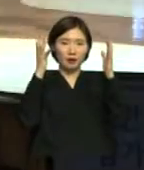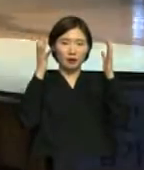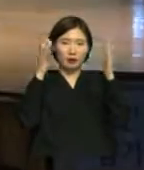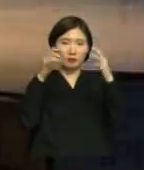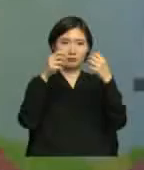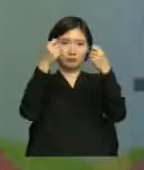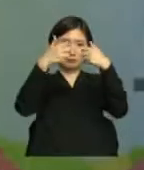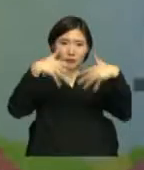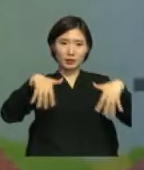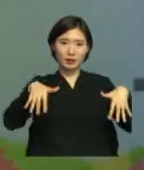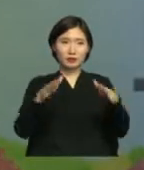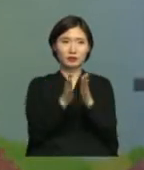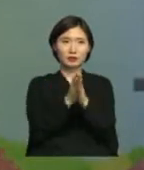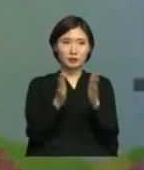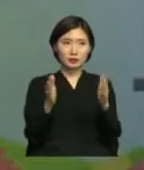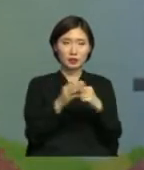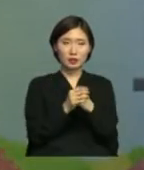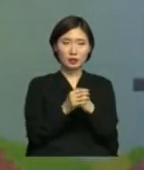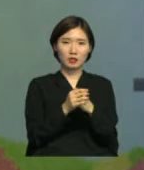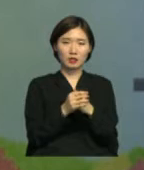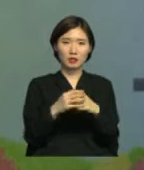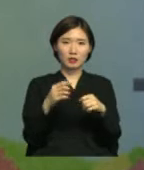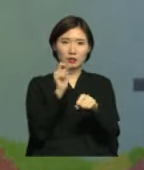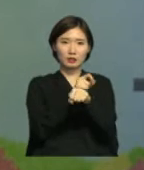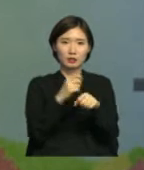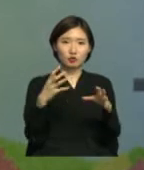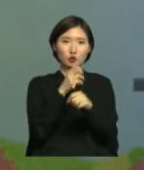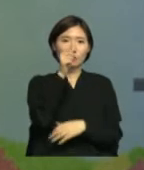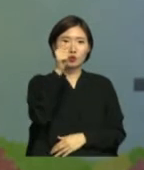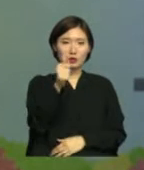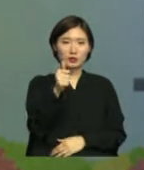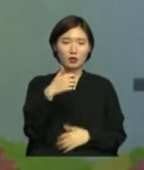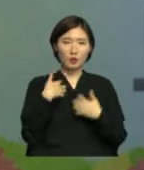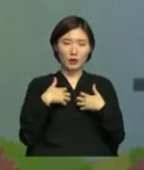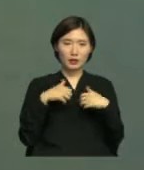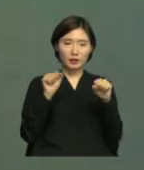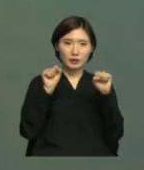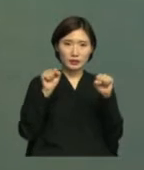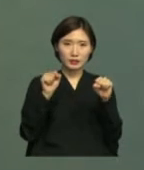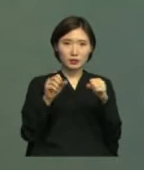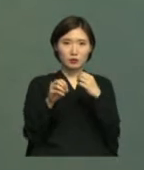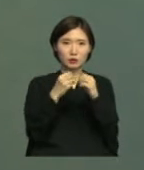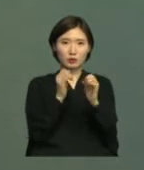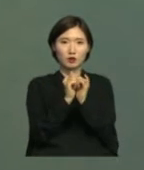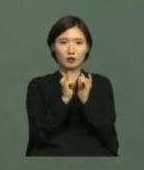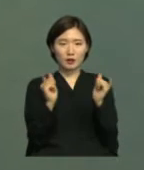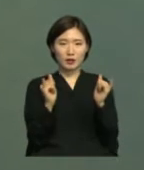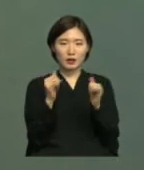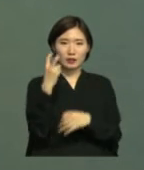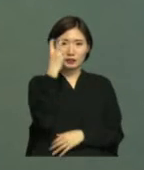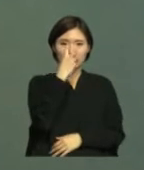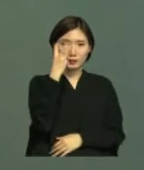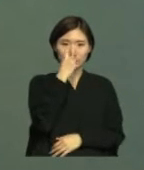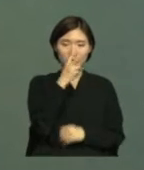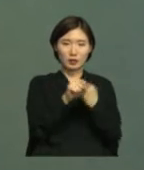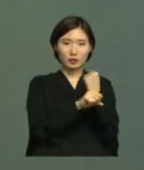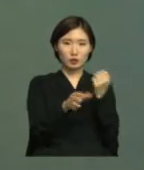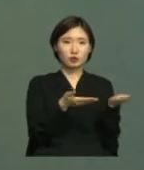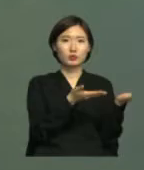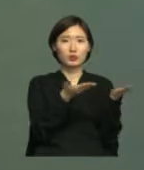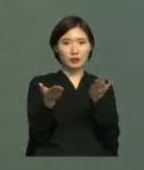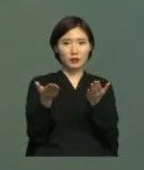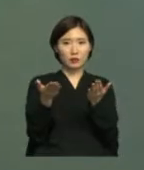행사는 중앙선거관리위원회 김대년 사무총장의 환영 인사와 소설가 김홍신 심사위원장의 심사 기준 안내로 이어졌습니다.